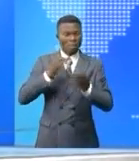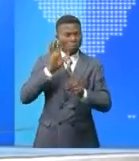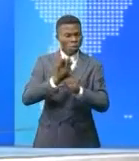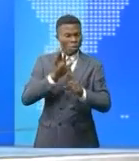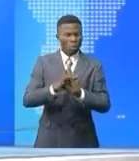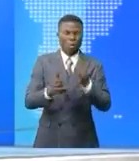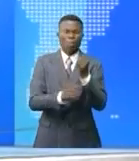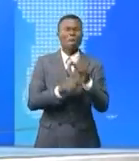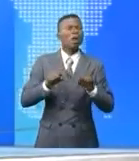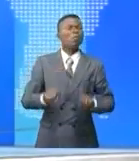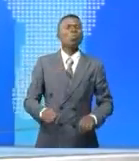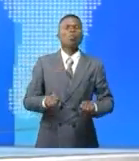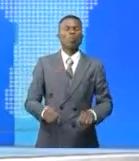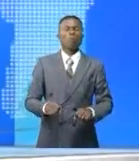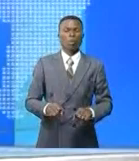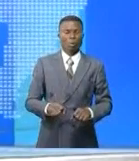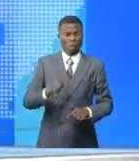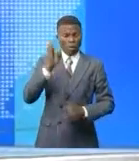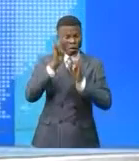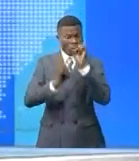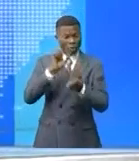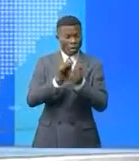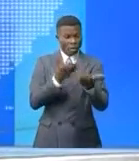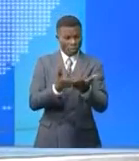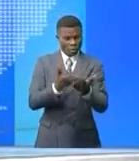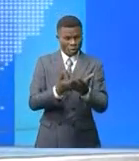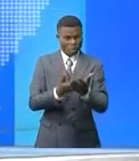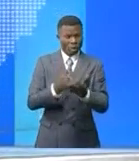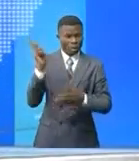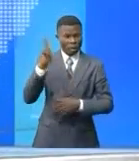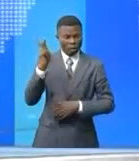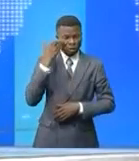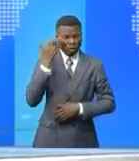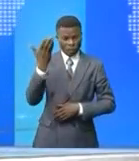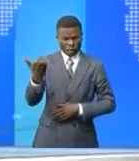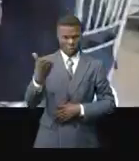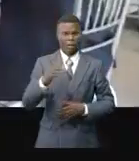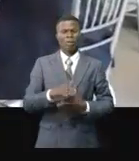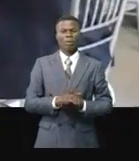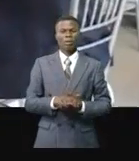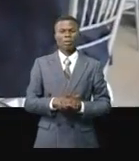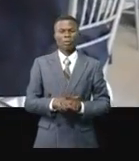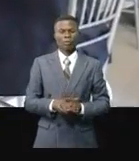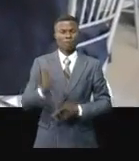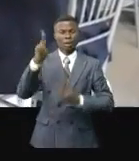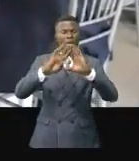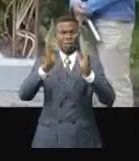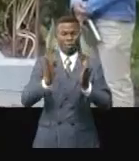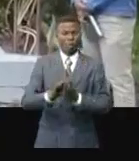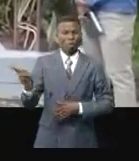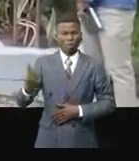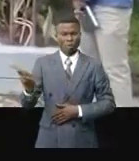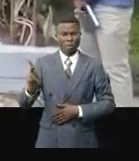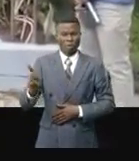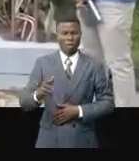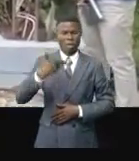milliers de victimes. En atelier pour évaluer les victimes se tient à Tshikapa. Suivez. de Tchikapa a servi de cadre